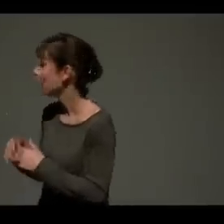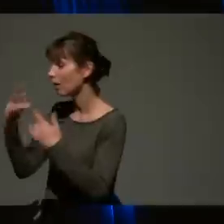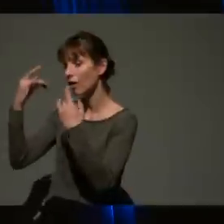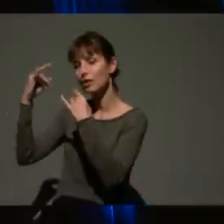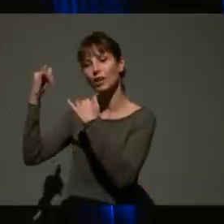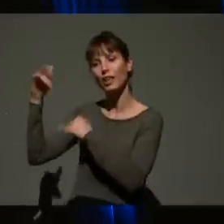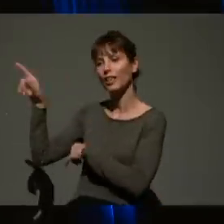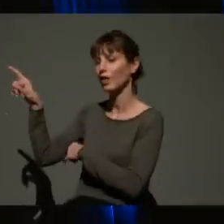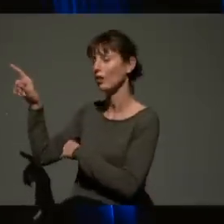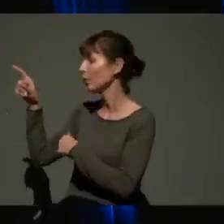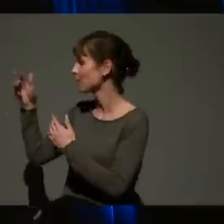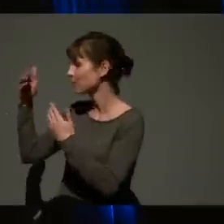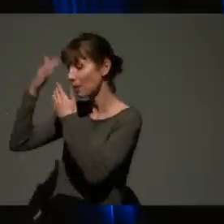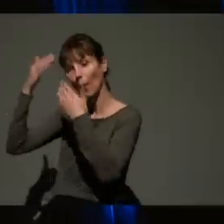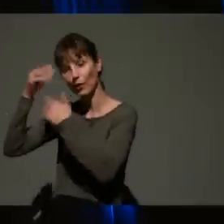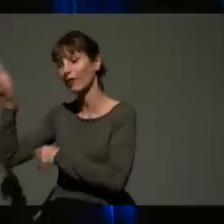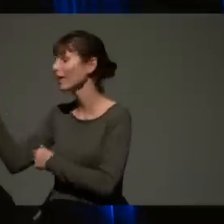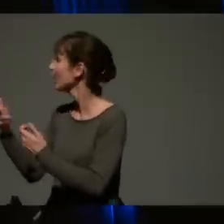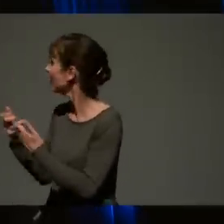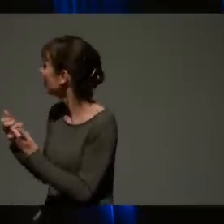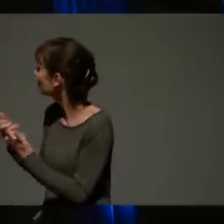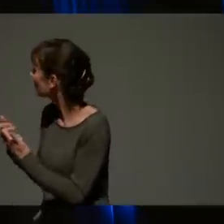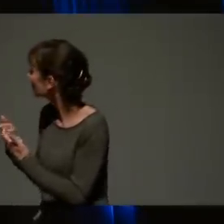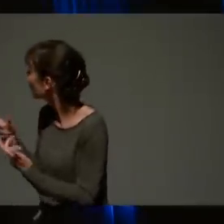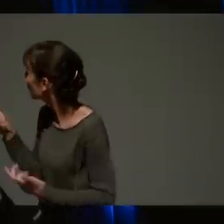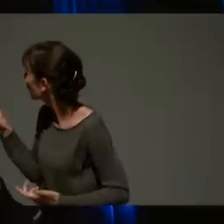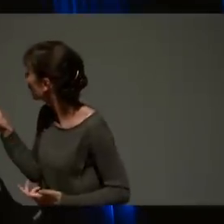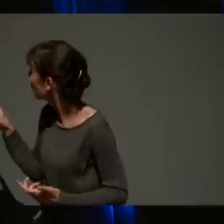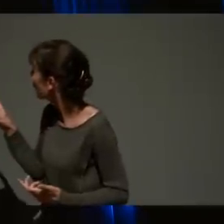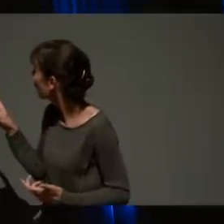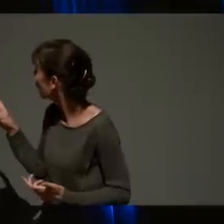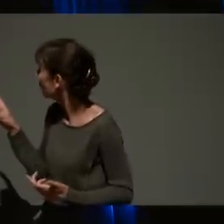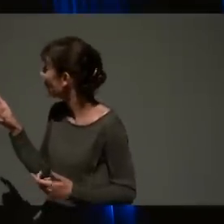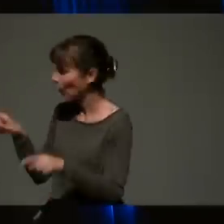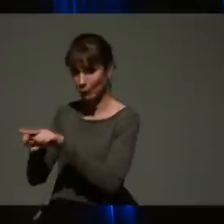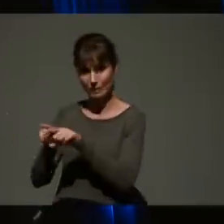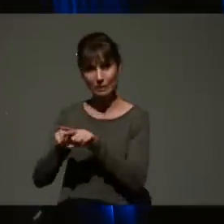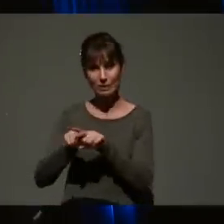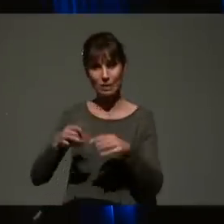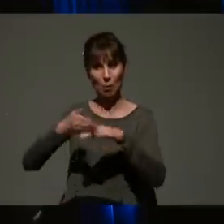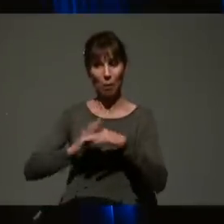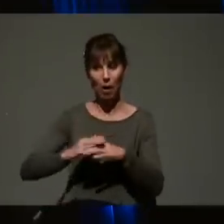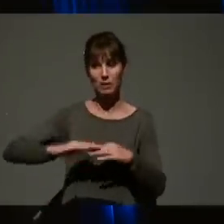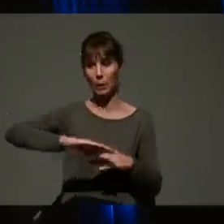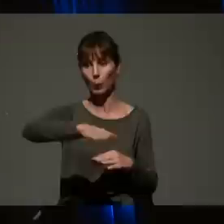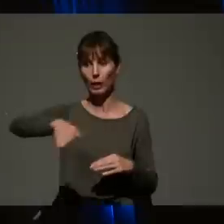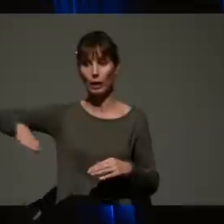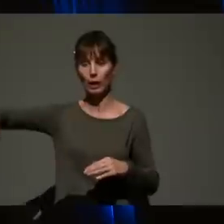toutes les rues de Casablanca les yeux fermés, mais là, près du Mall, ils ont tout un circuit maintenant où les gens